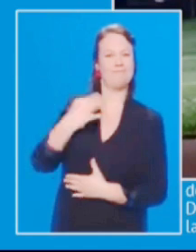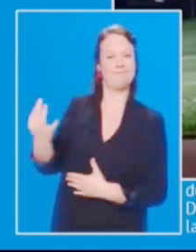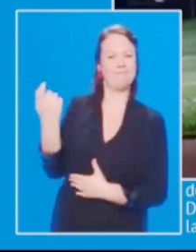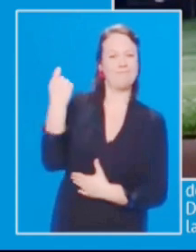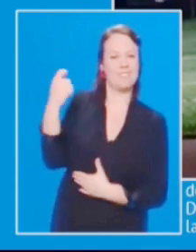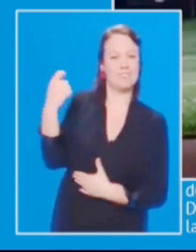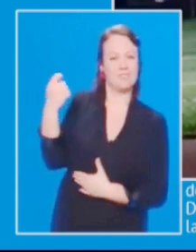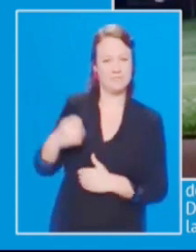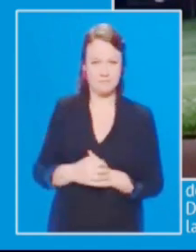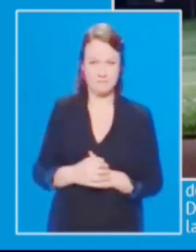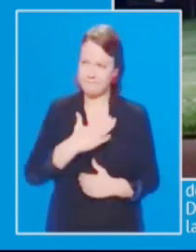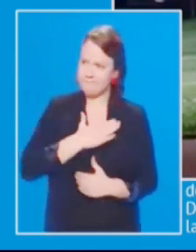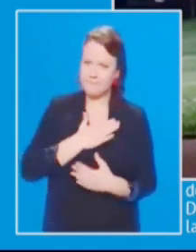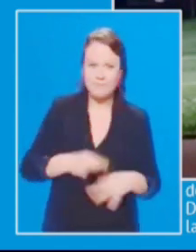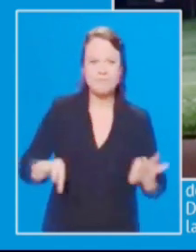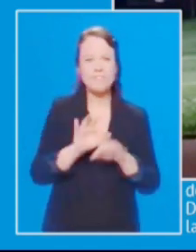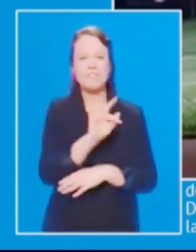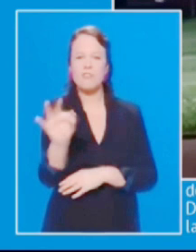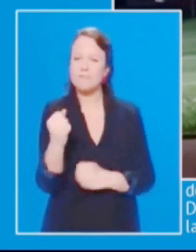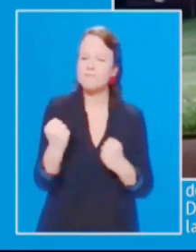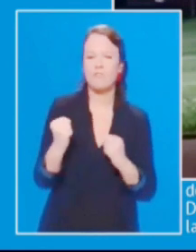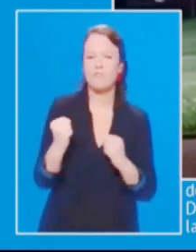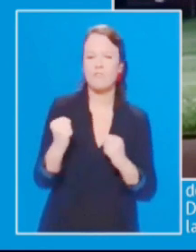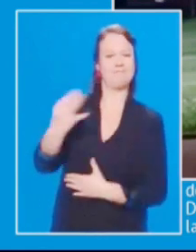unir de libérer protéger